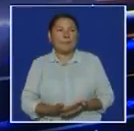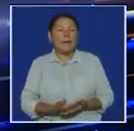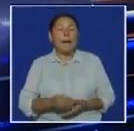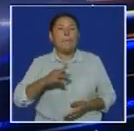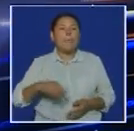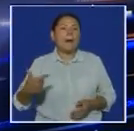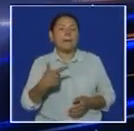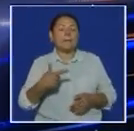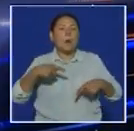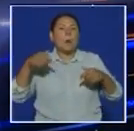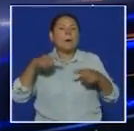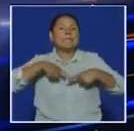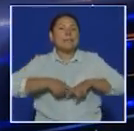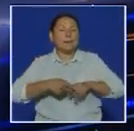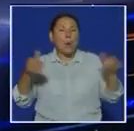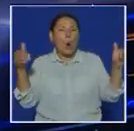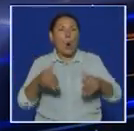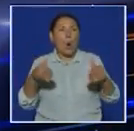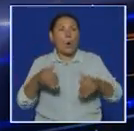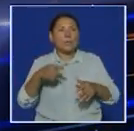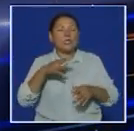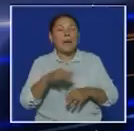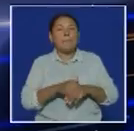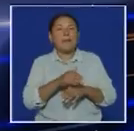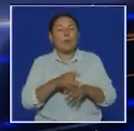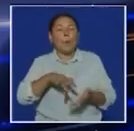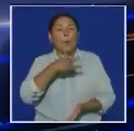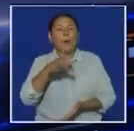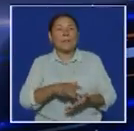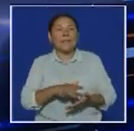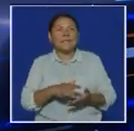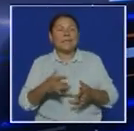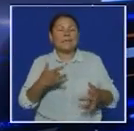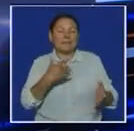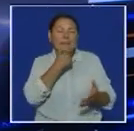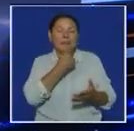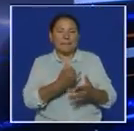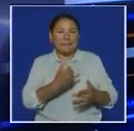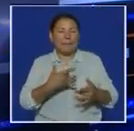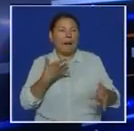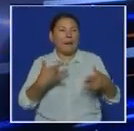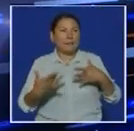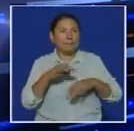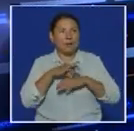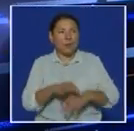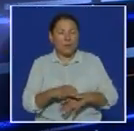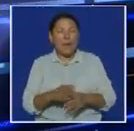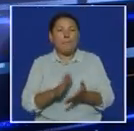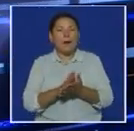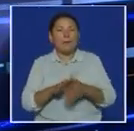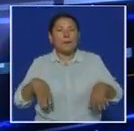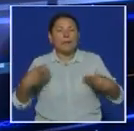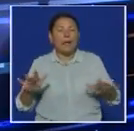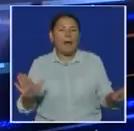Маңғыстау техникалық колледжіне 60 жыл мерейлі күнге орай білім ордасында салтанатты жиын өтті. Шара барысында ұстаздар қауымы марапатталып,